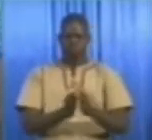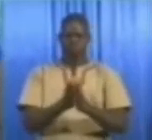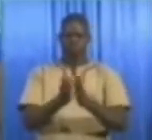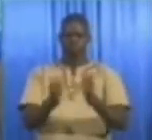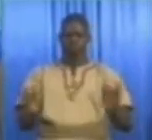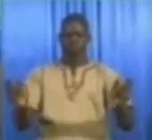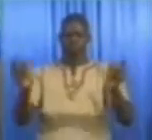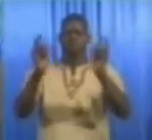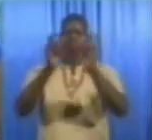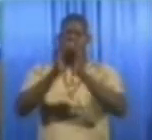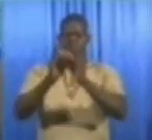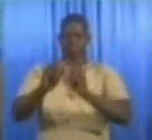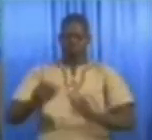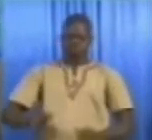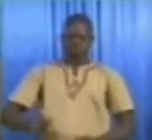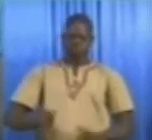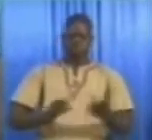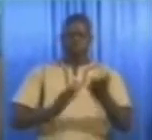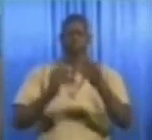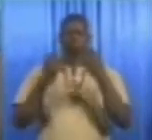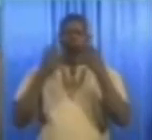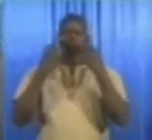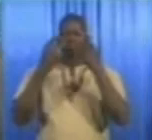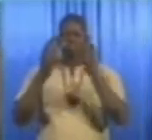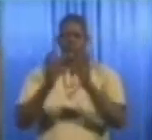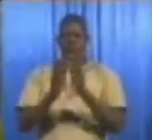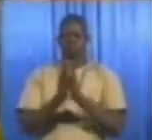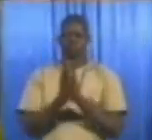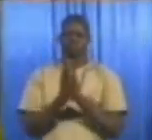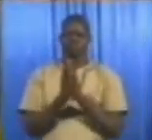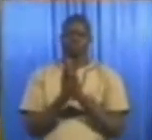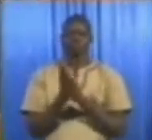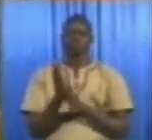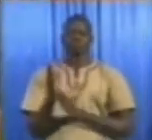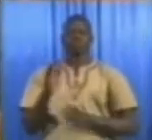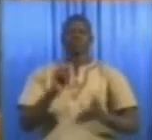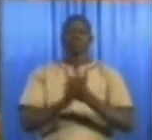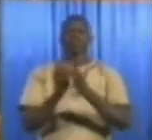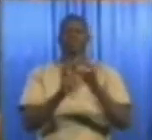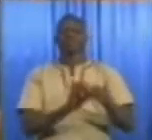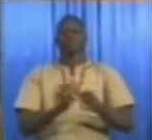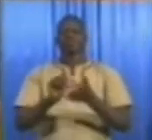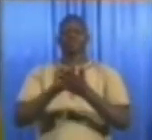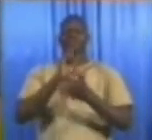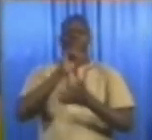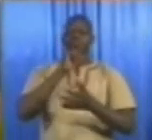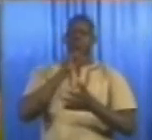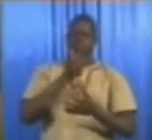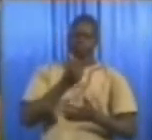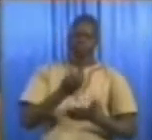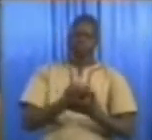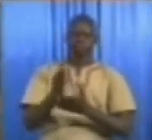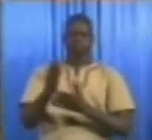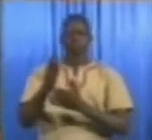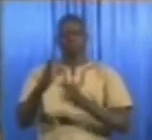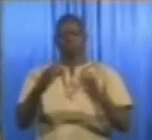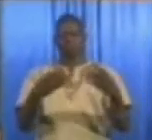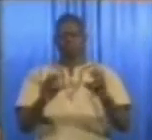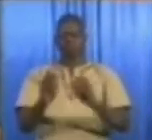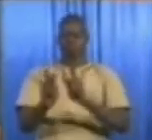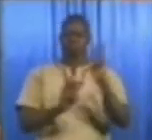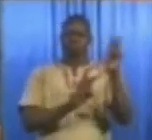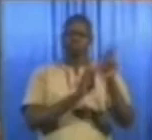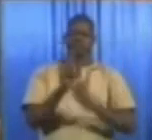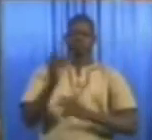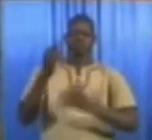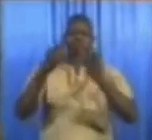Air Maroc, interrogé par Maxime Zango. Ce partenariat, ce n'est pas un sponsoring commercial ou publicitaire. C'est la